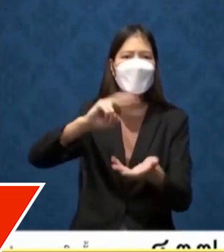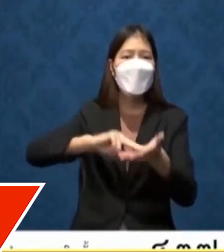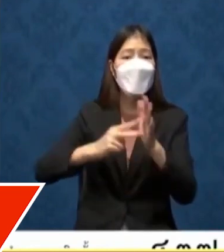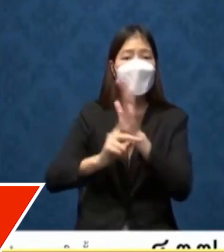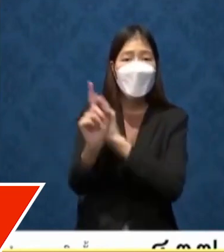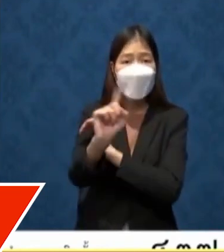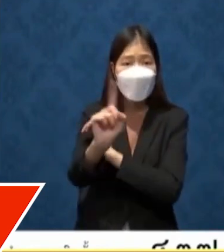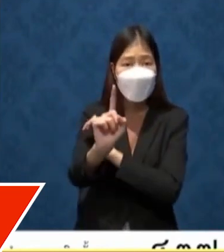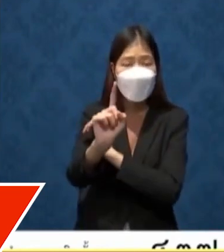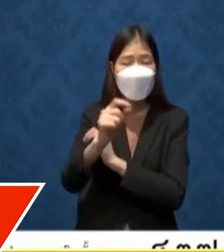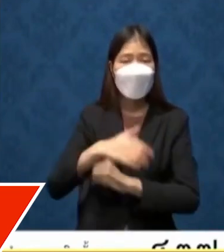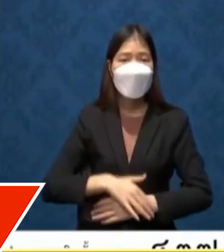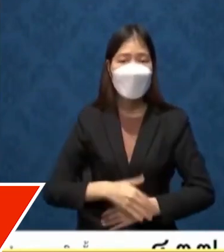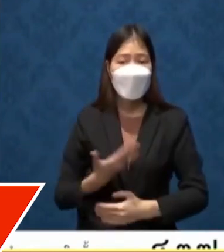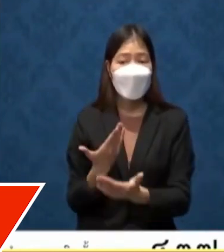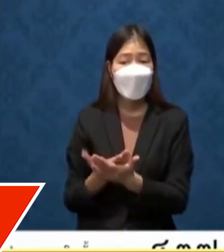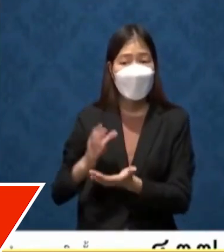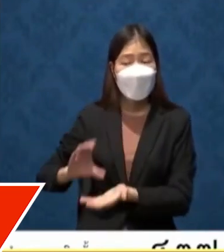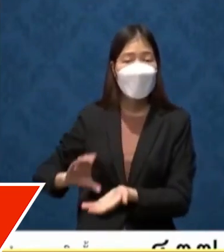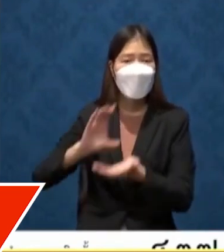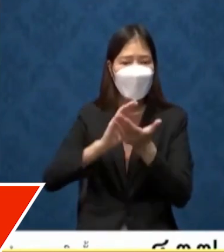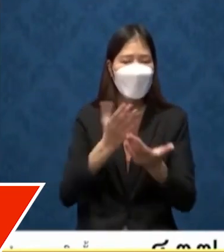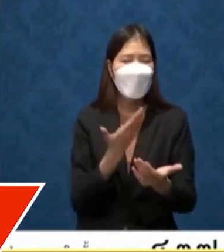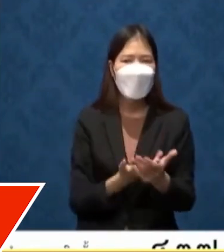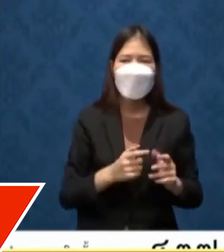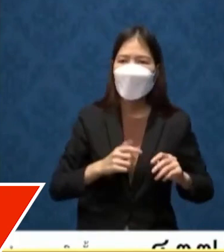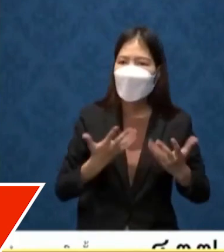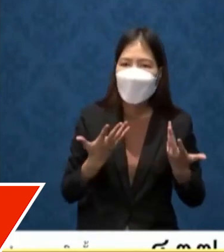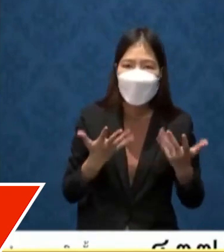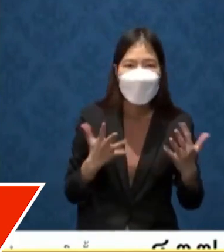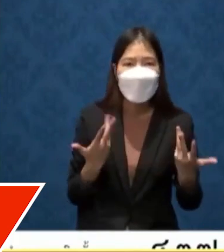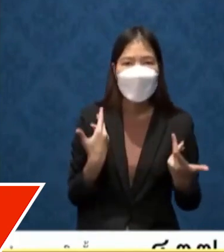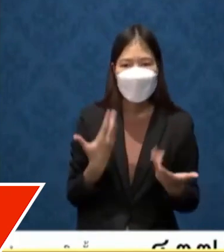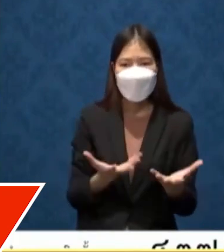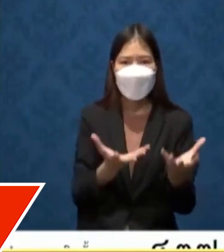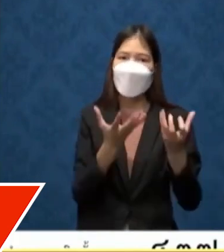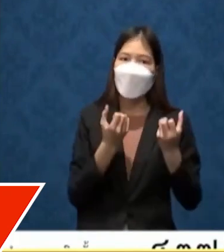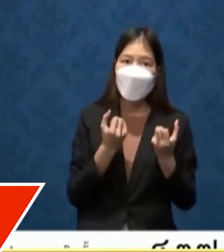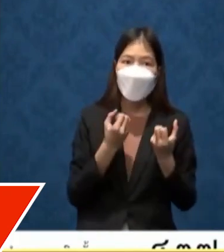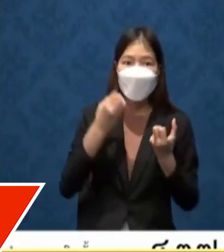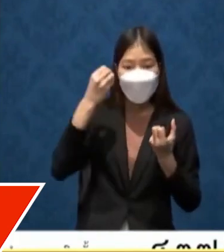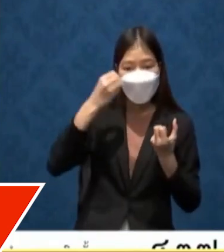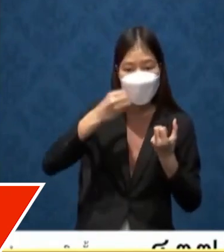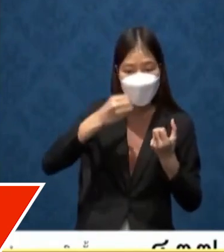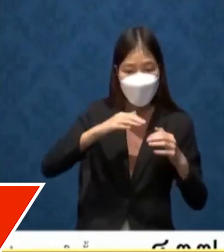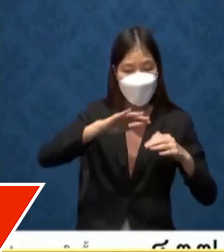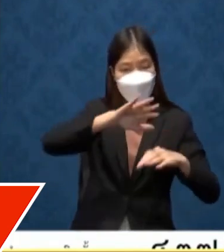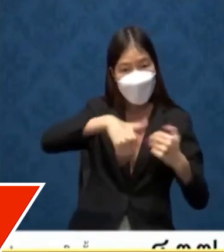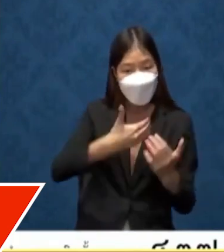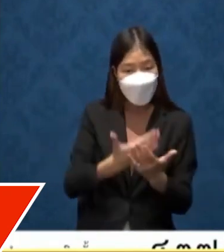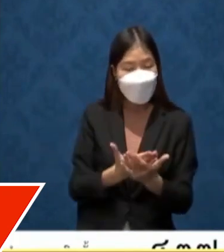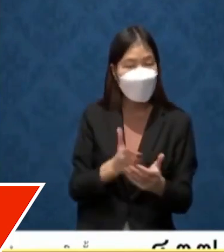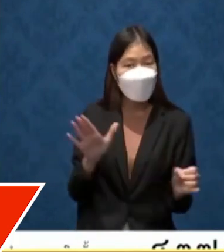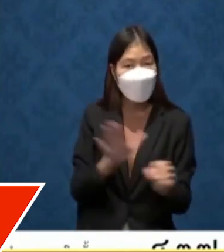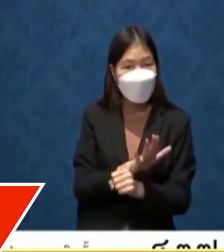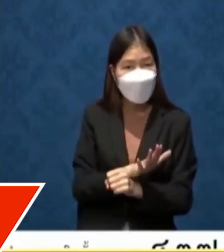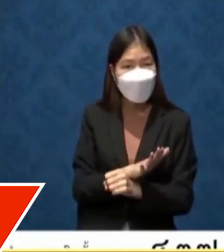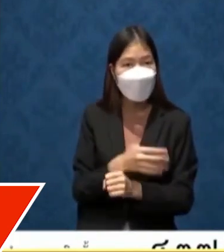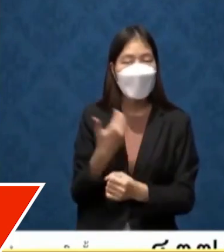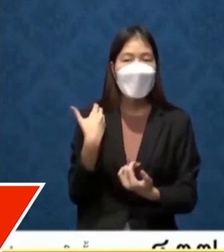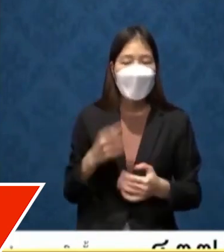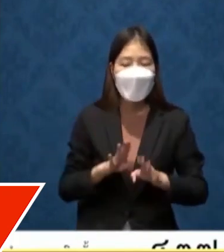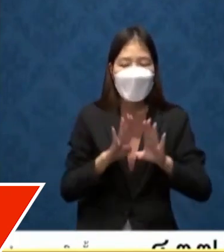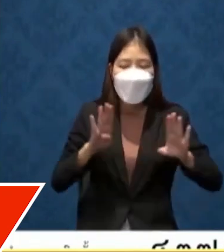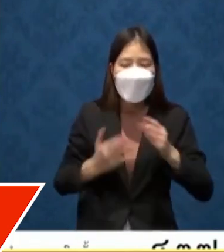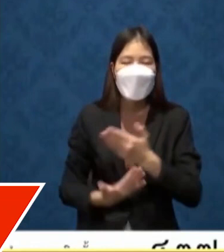ว่าไม่ใช่ผู้กู้ที่ขาดแคลนทุนทรัพย์ทุกคนจะได้รับทุนนะครับเราแค่เปิดโอกาสให้กับผู้กู้และกองทุนมากขึ้นเท่